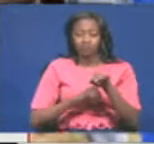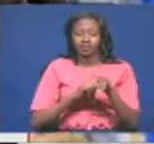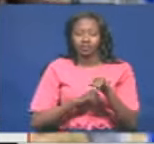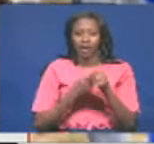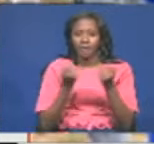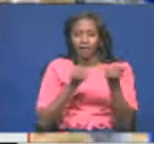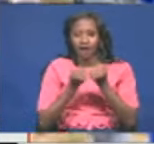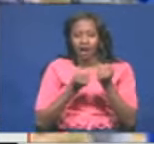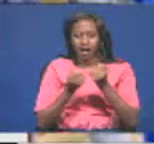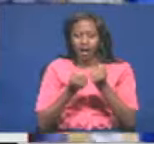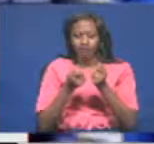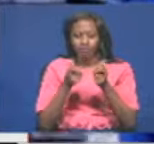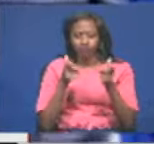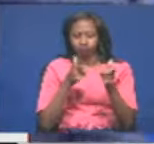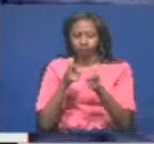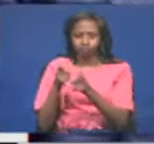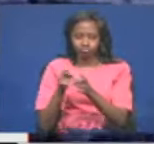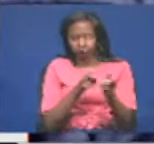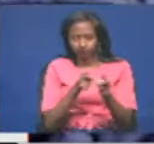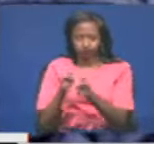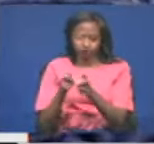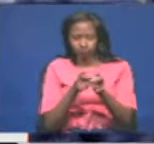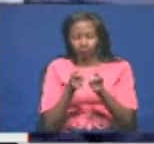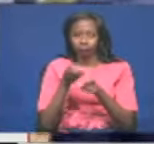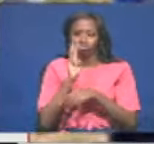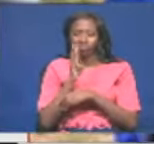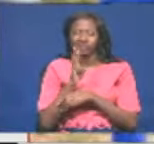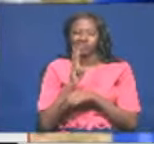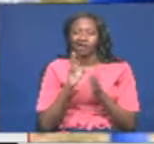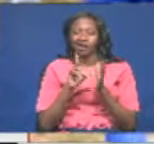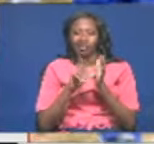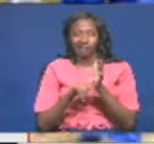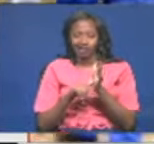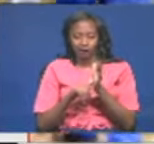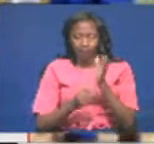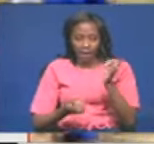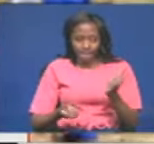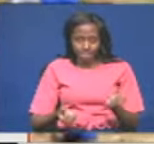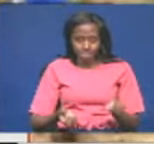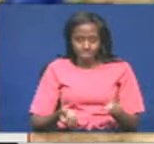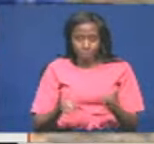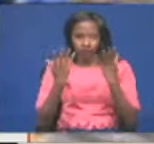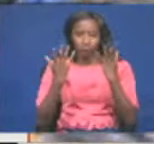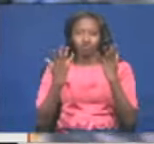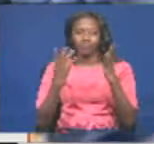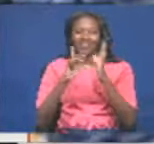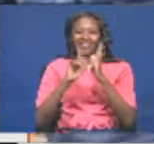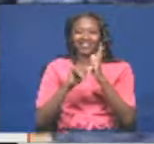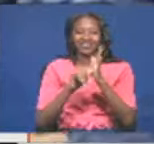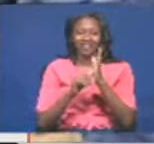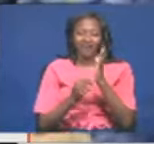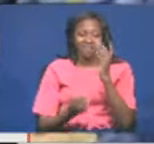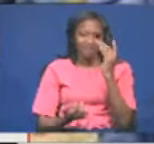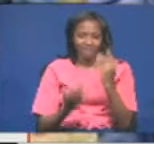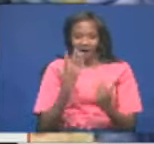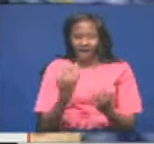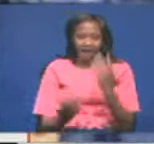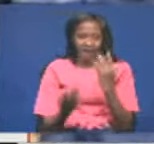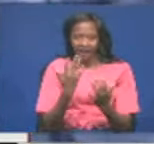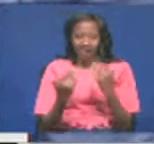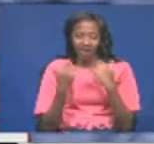ipime, ndio hii gesi ilipuka. Kulipuka kutoka hapo ikatoa moto. Iko mitungi ya